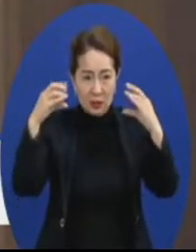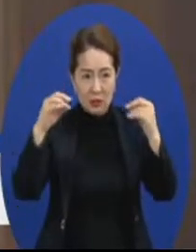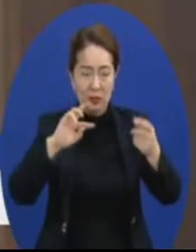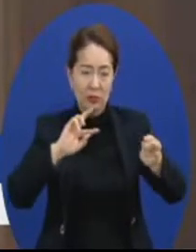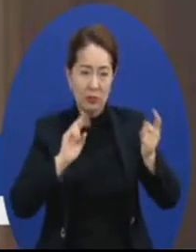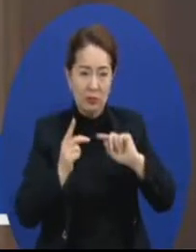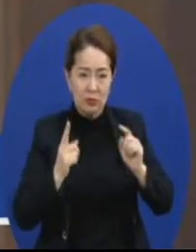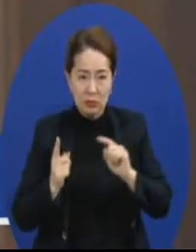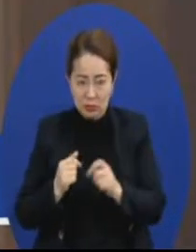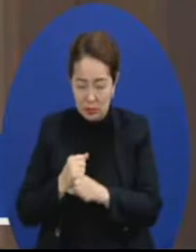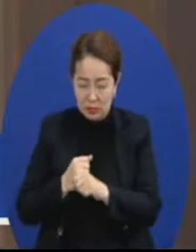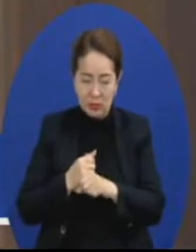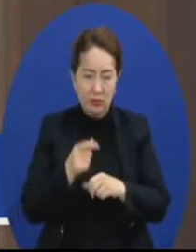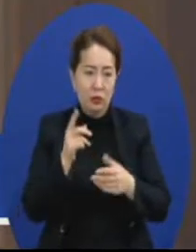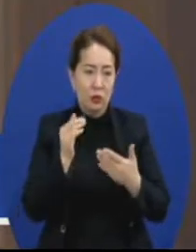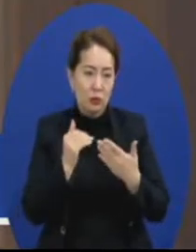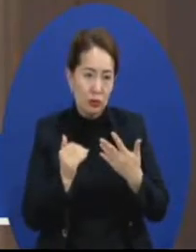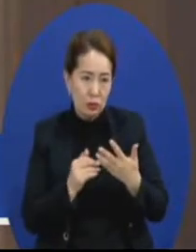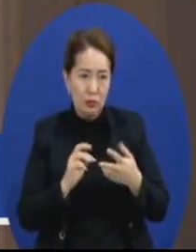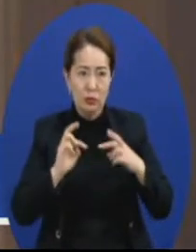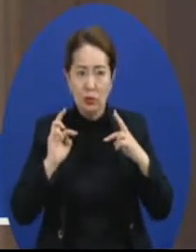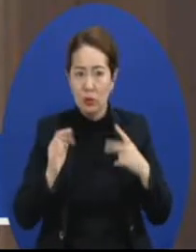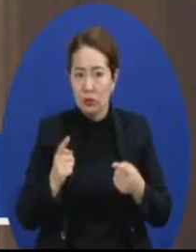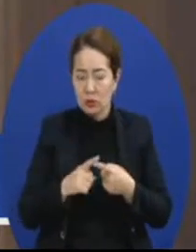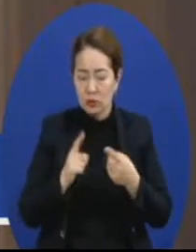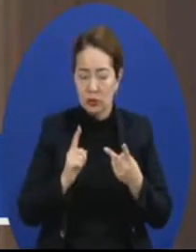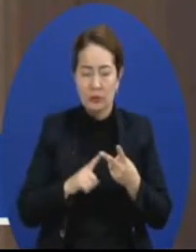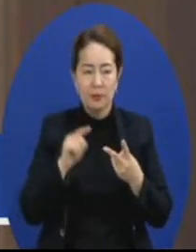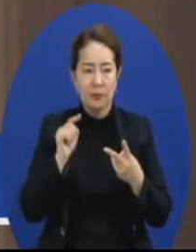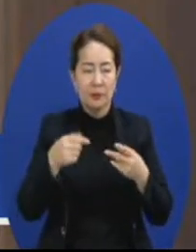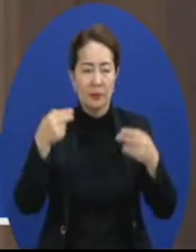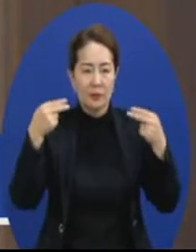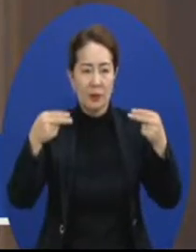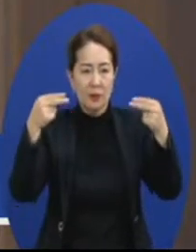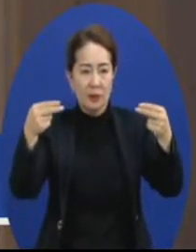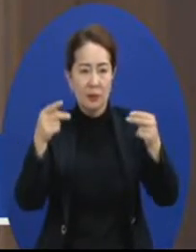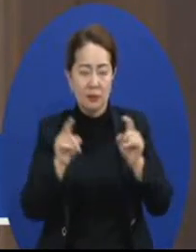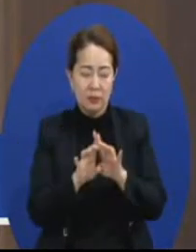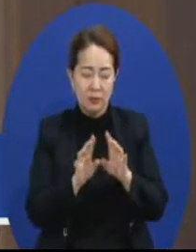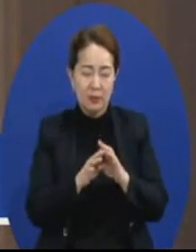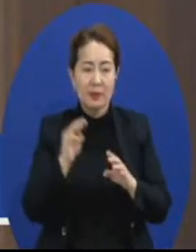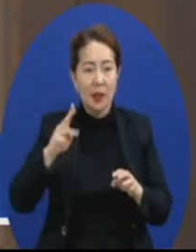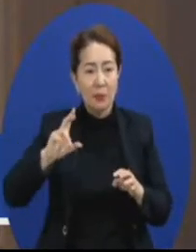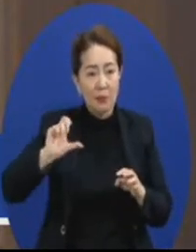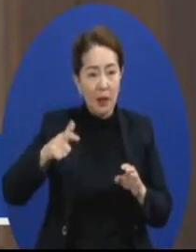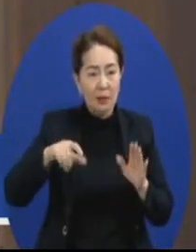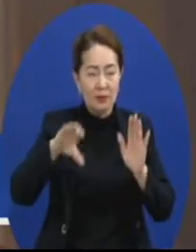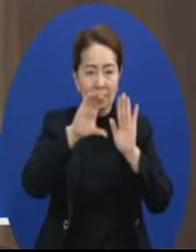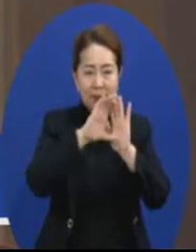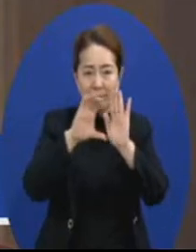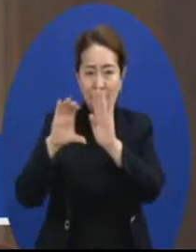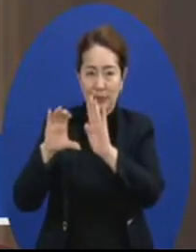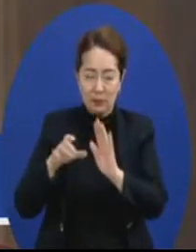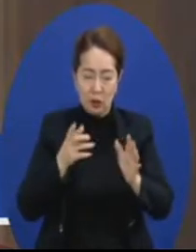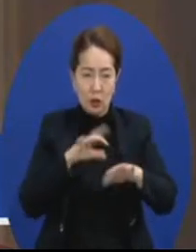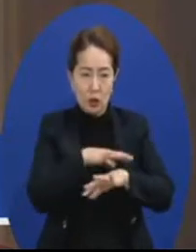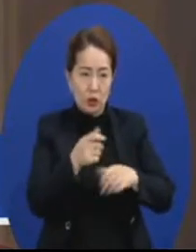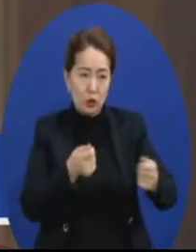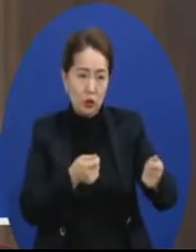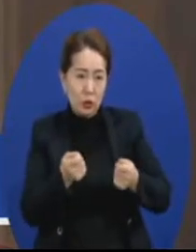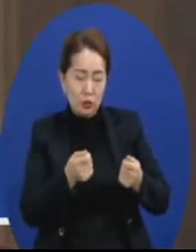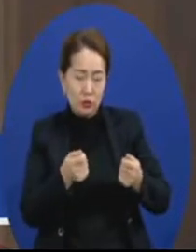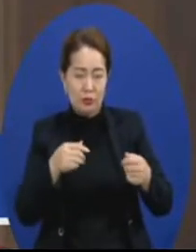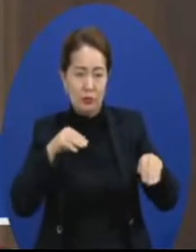ерцэн гормыг өөрчлөх, за тэмдэглэл бусад хөдөлгөөний